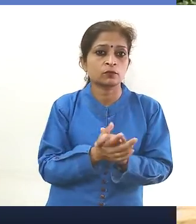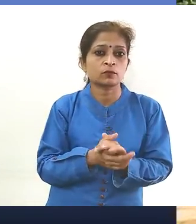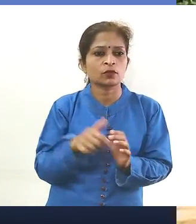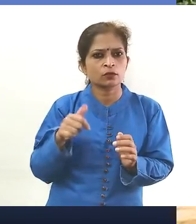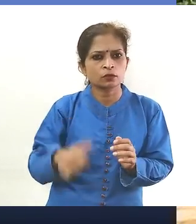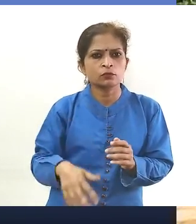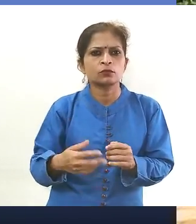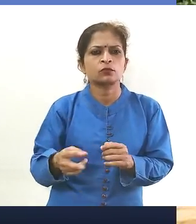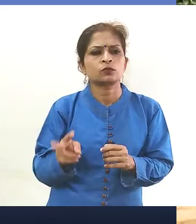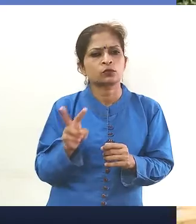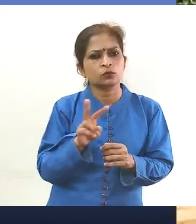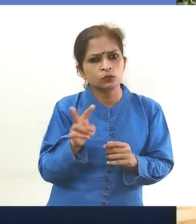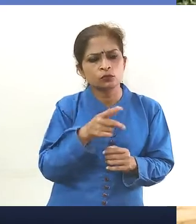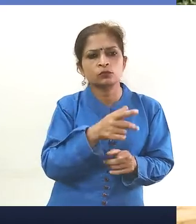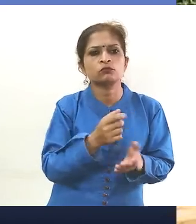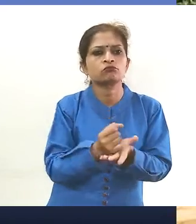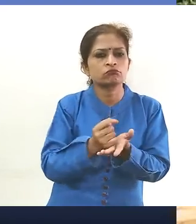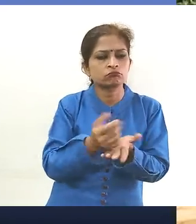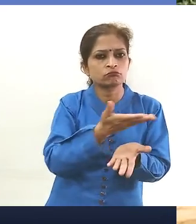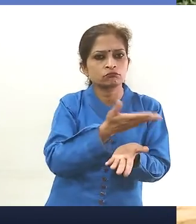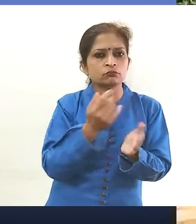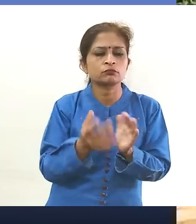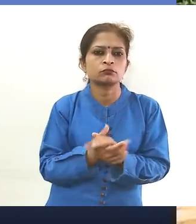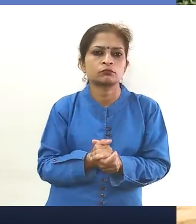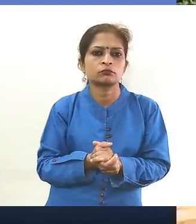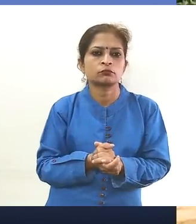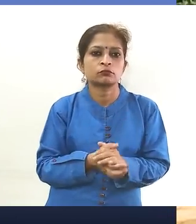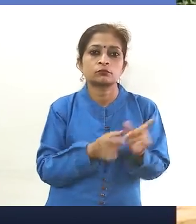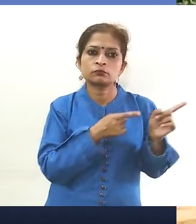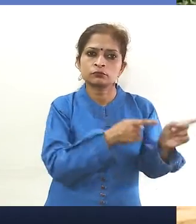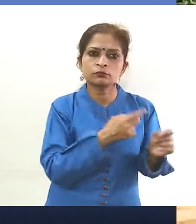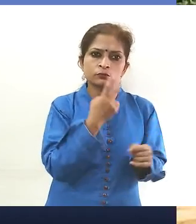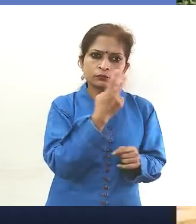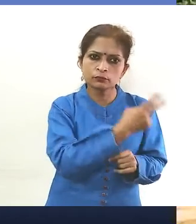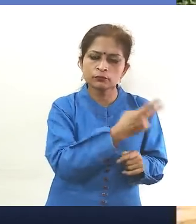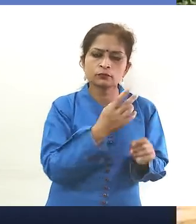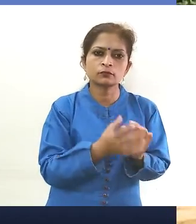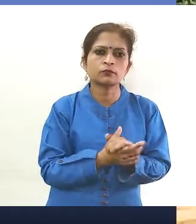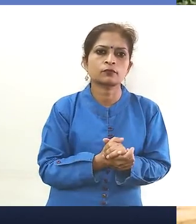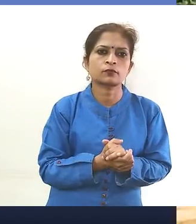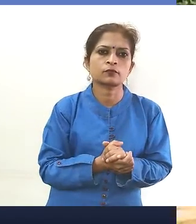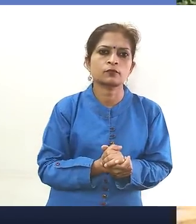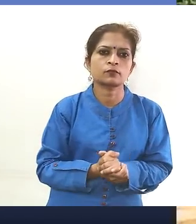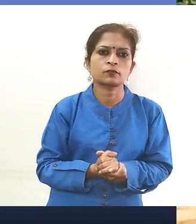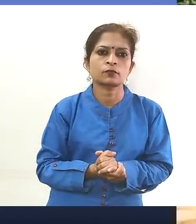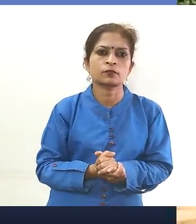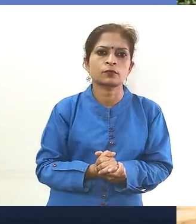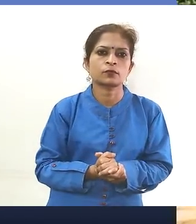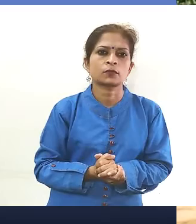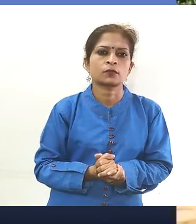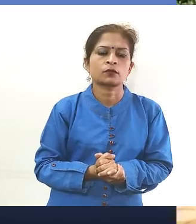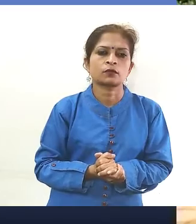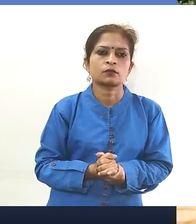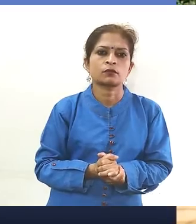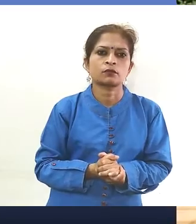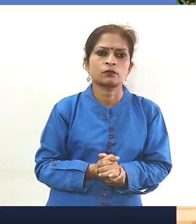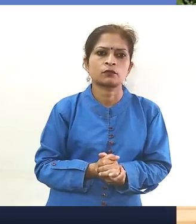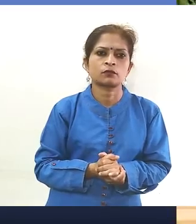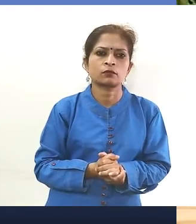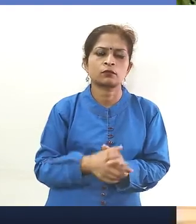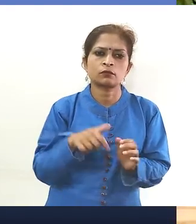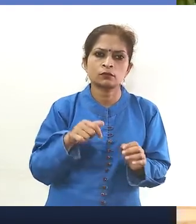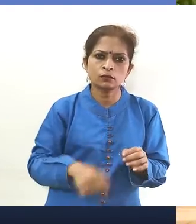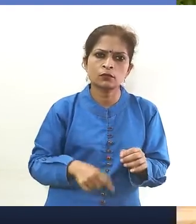ऐसे कर लें इस तरह से, और 3 अभ्यास ये सीधे लेट करके और कम से